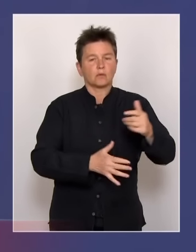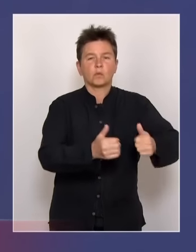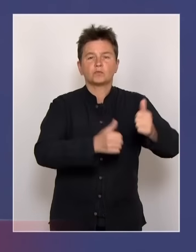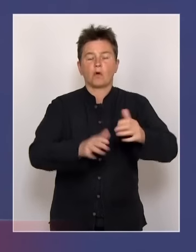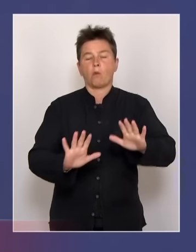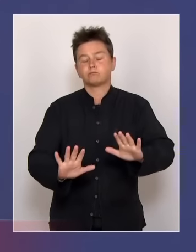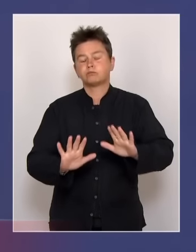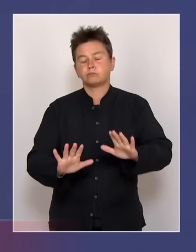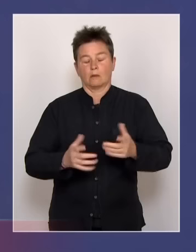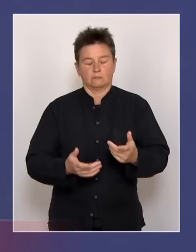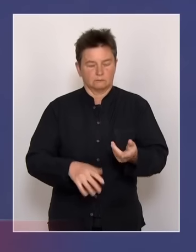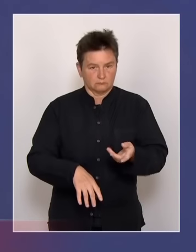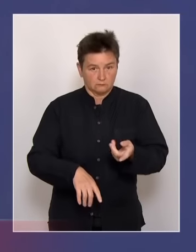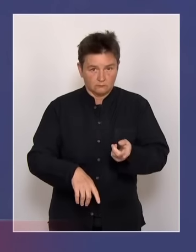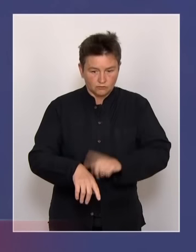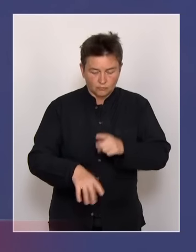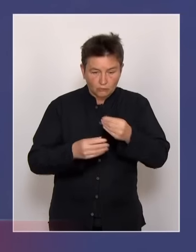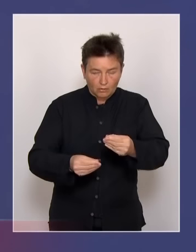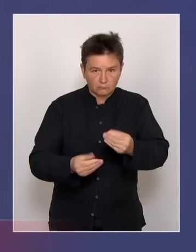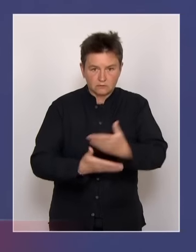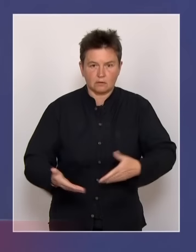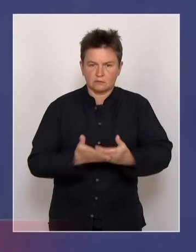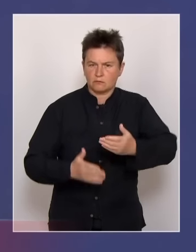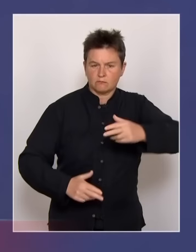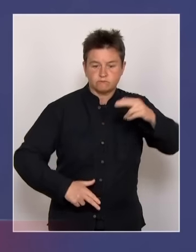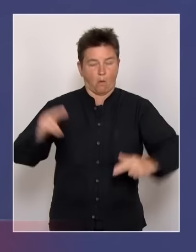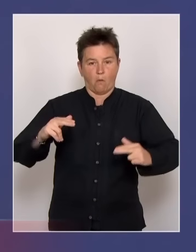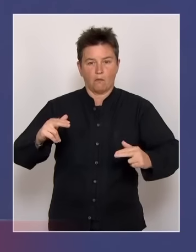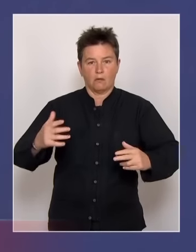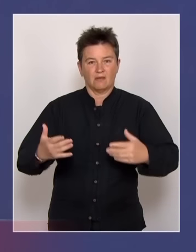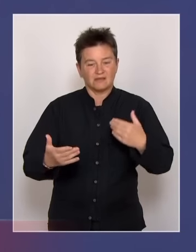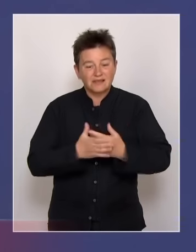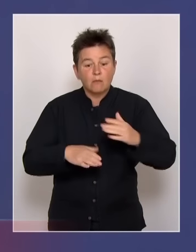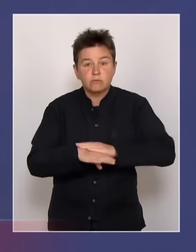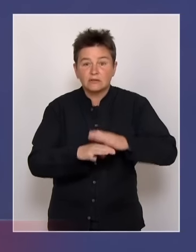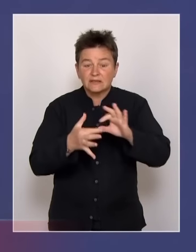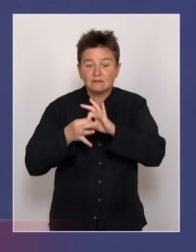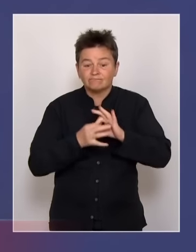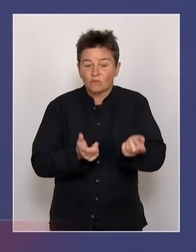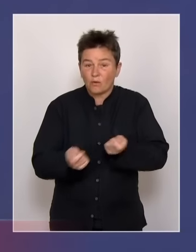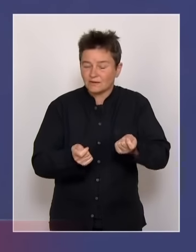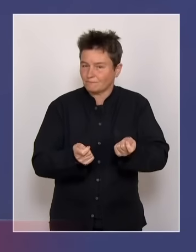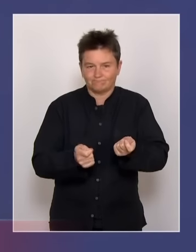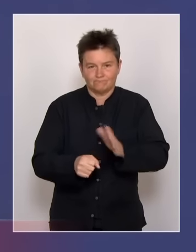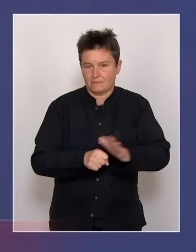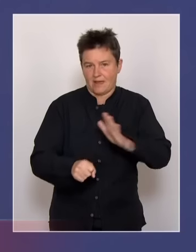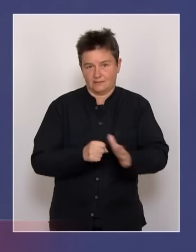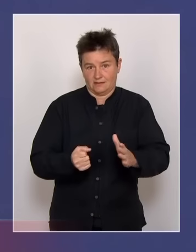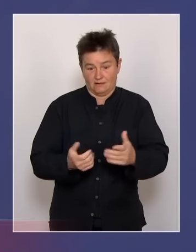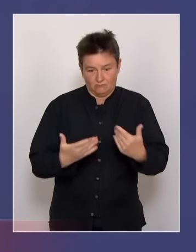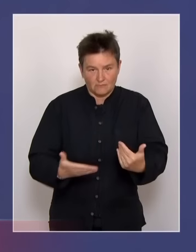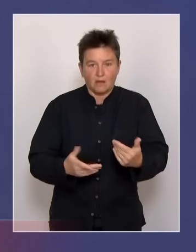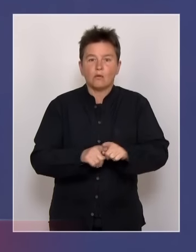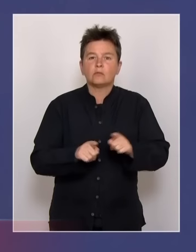a créé ses propres déséquilibres que la politique de cohésion n'avait pas suffisamment compensée et qui d'ailleurs a créé ensuite les déséquilibres